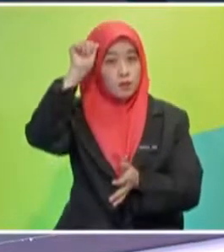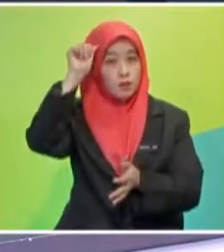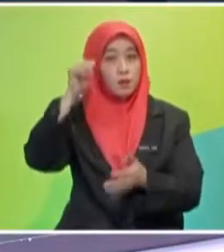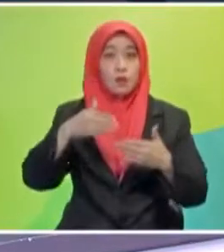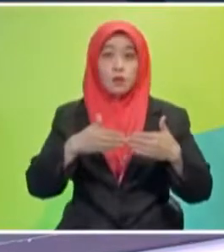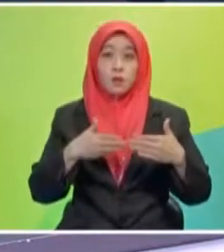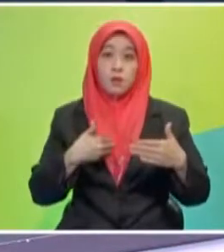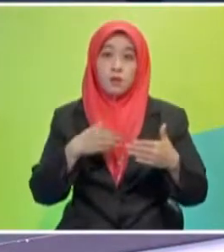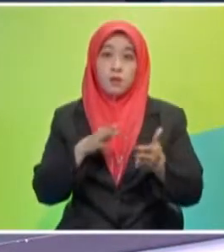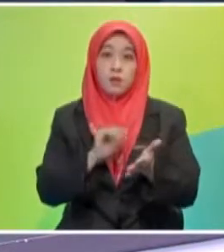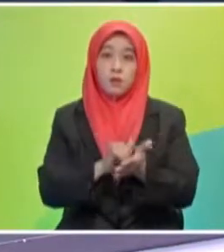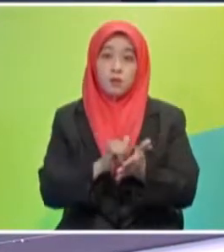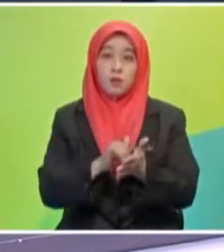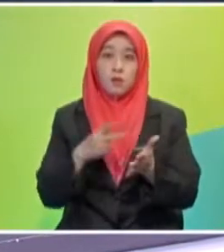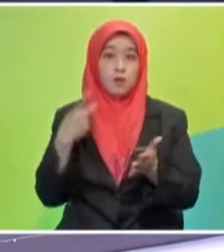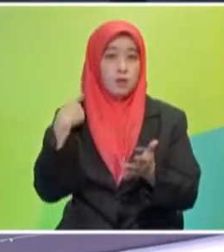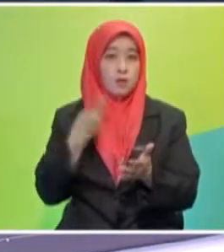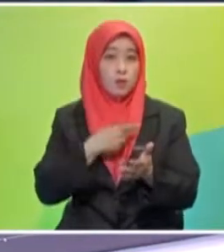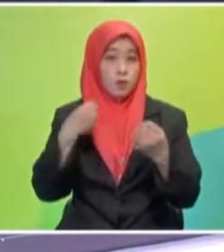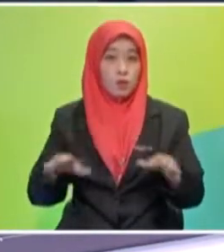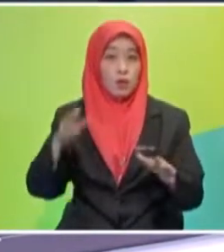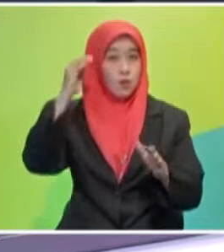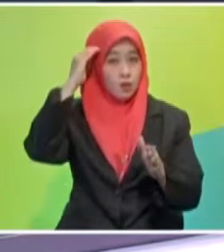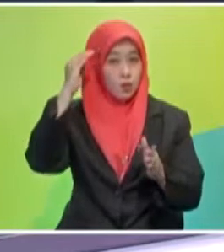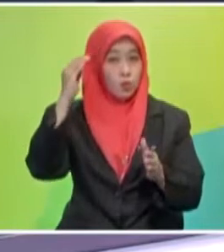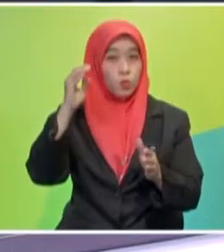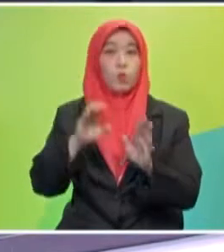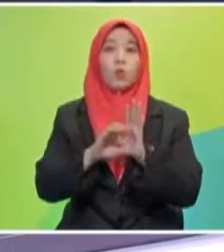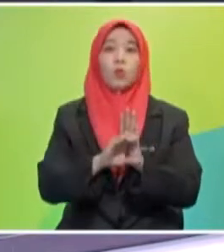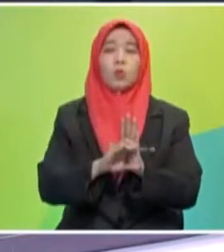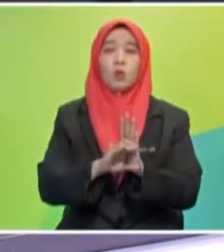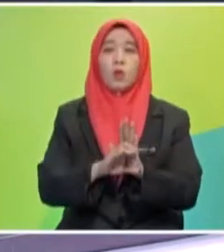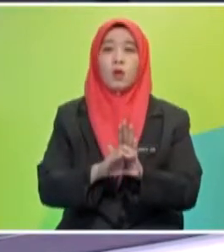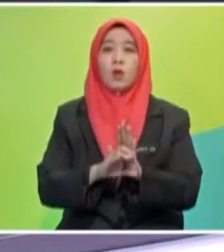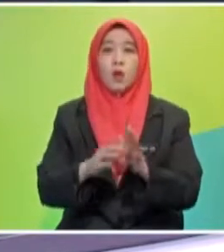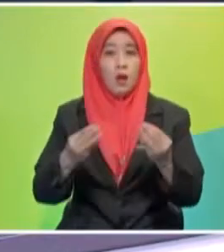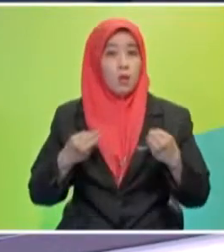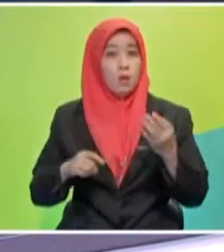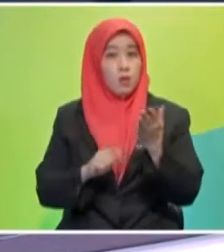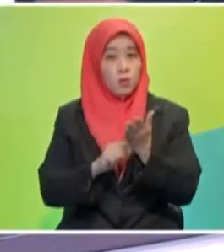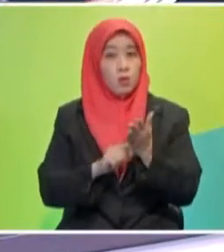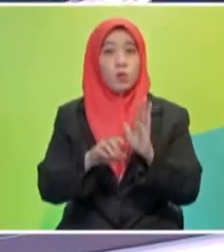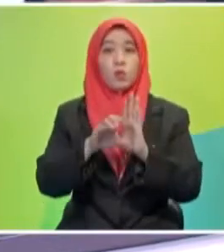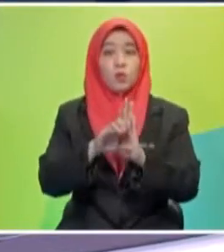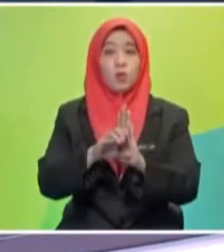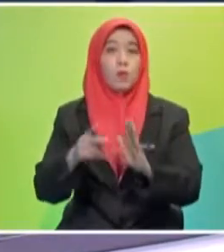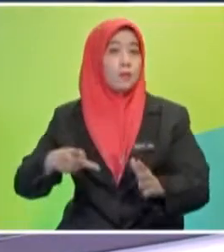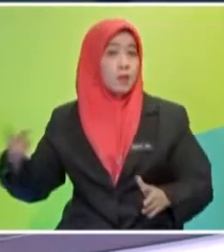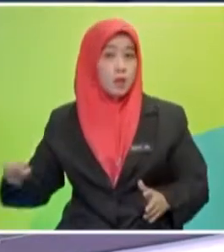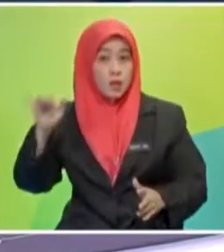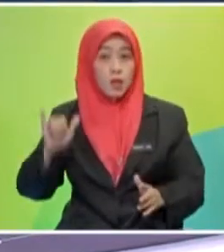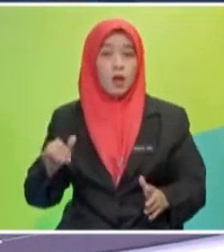kita udah kenal Aduh Allah contoh jadi hari ini juga akan tambah lagi contoh perkakasan nya akan